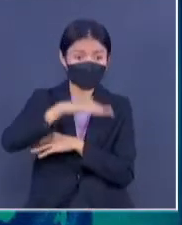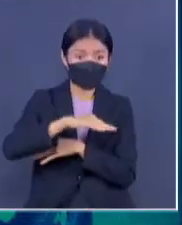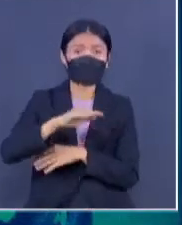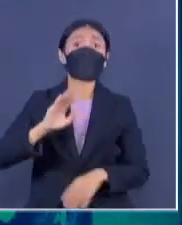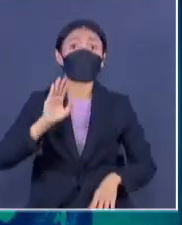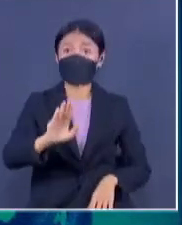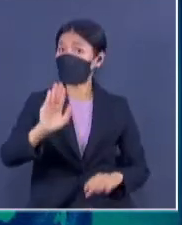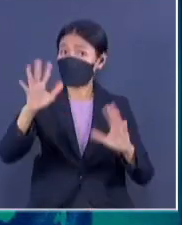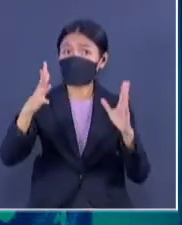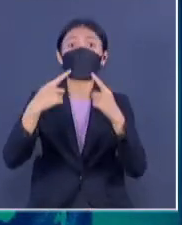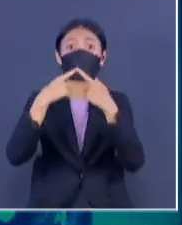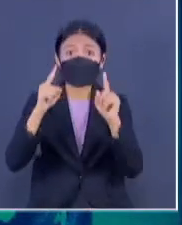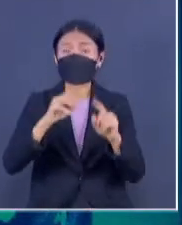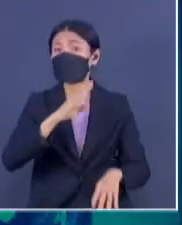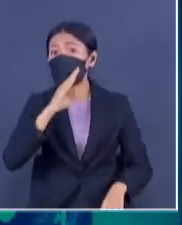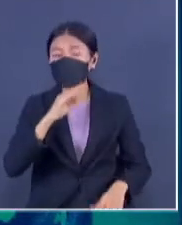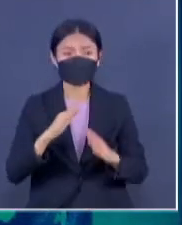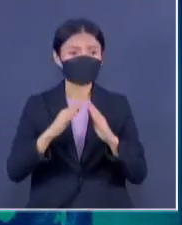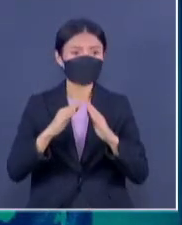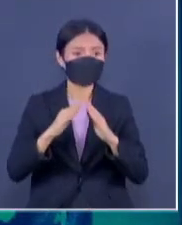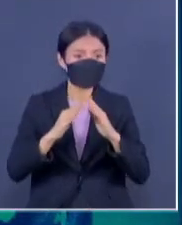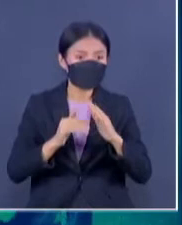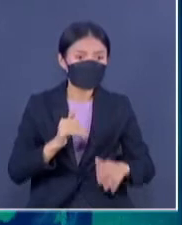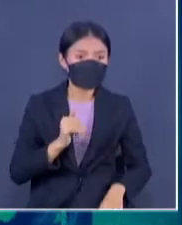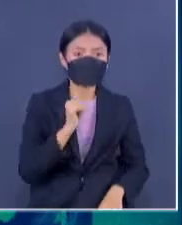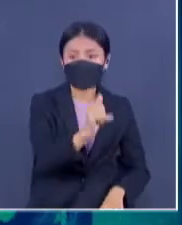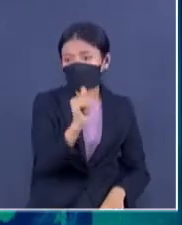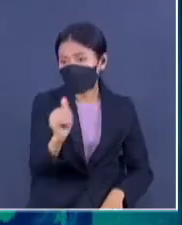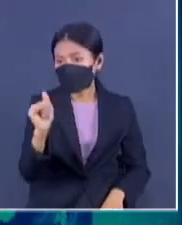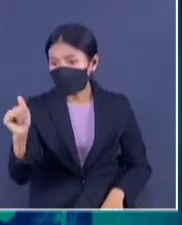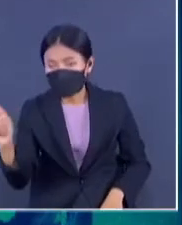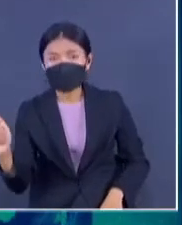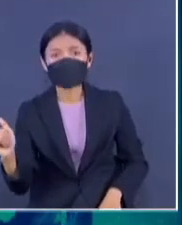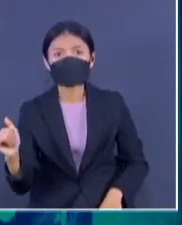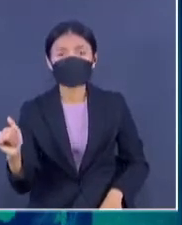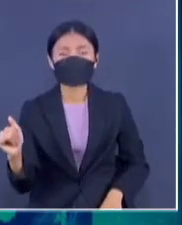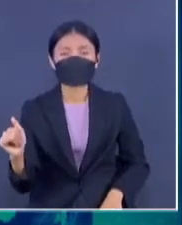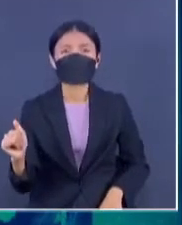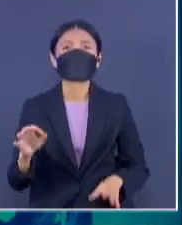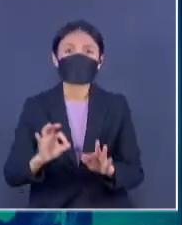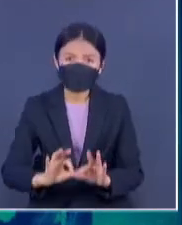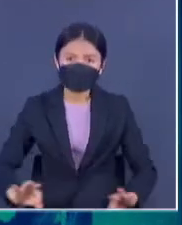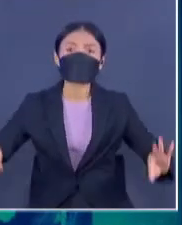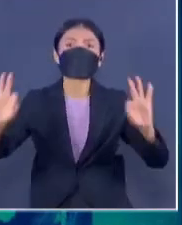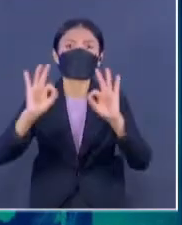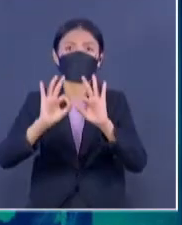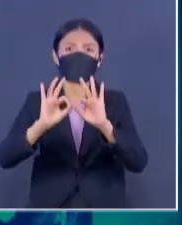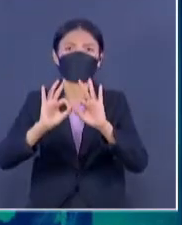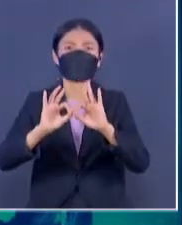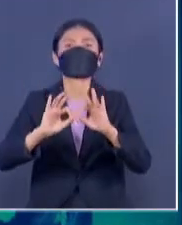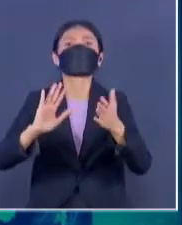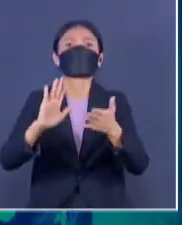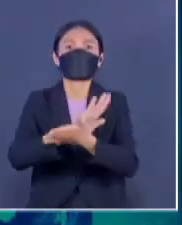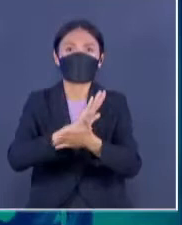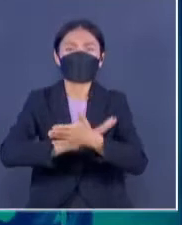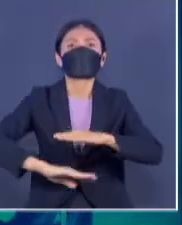ามแต่ถ้ามีการเดินทางไม่ว่าจะด้วยเหตุปัจจัยใดๆก็ตามอย่าลืมเรื่องของเอกสารหลักฐานที่ว่าไปนะ